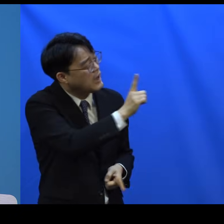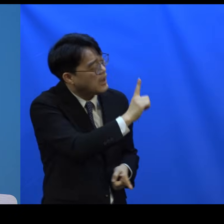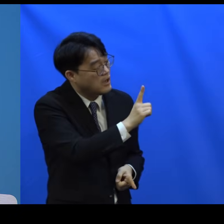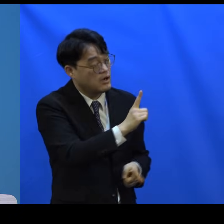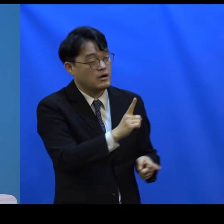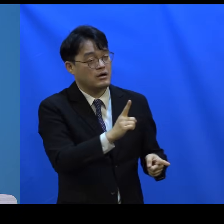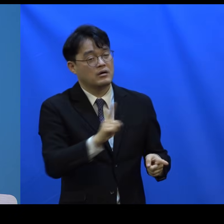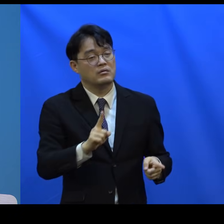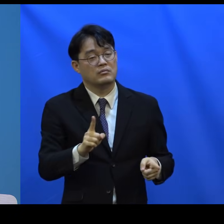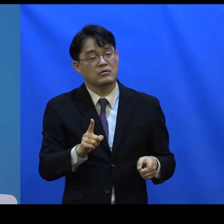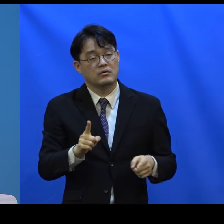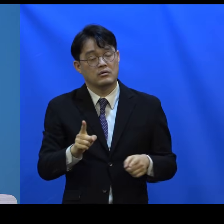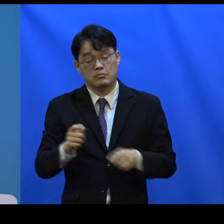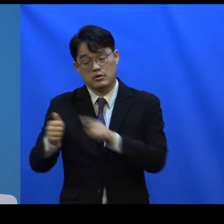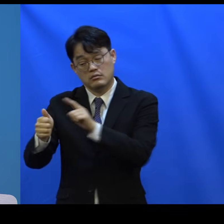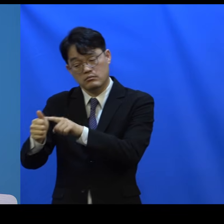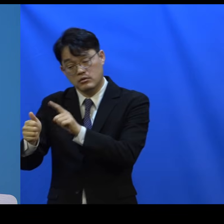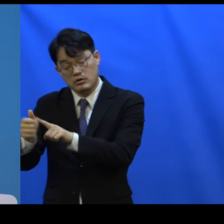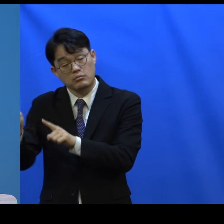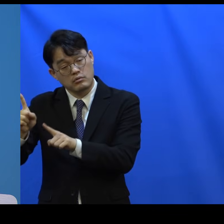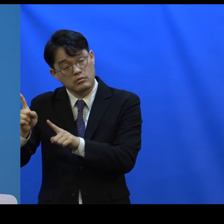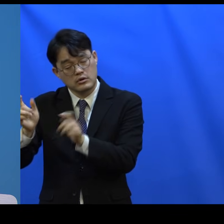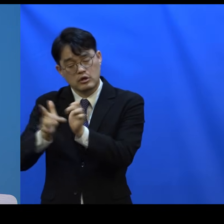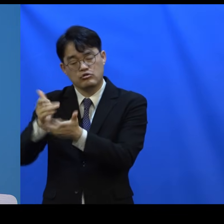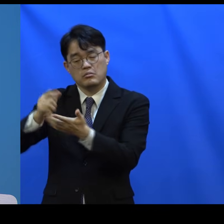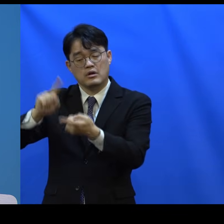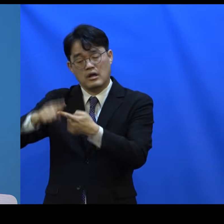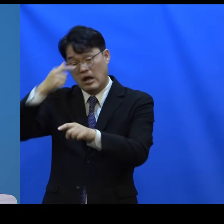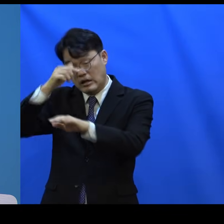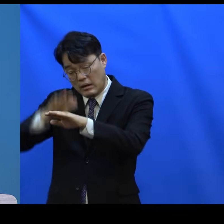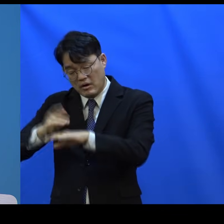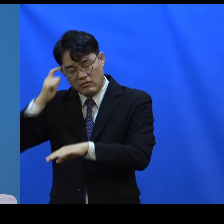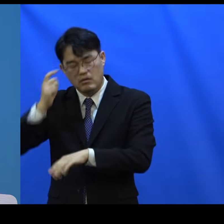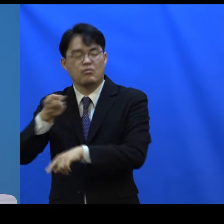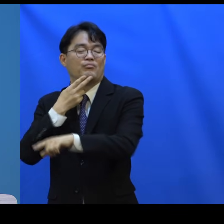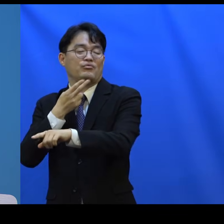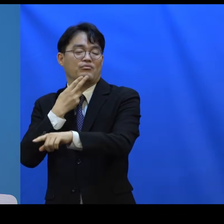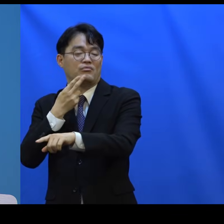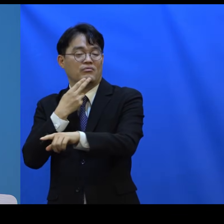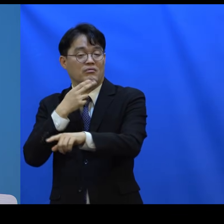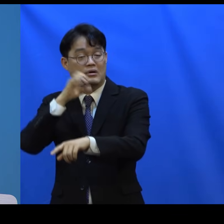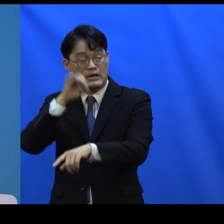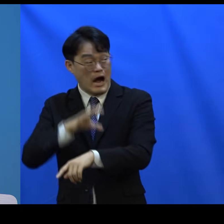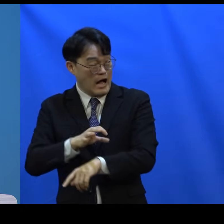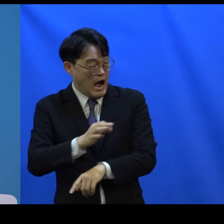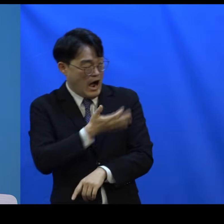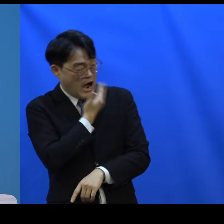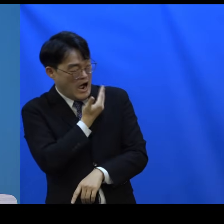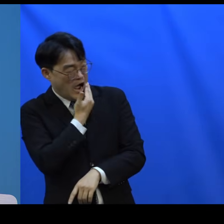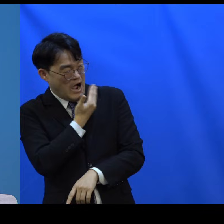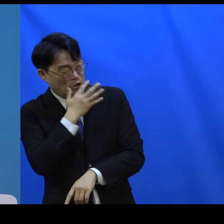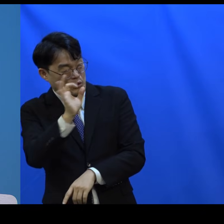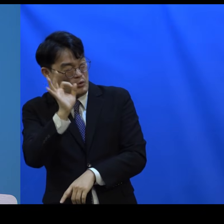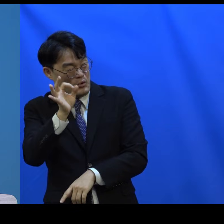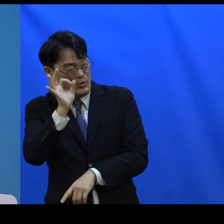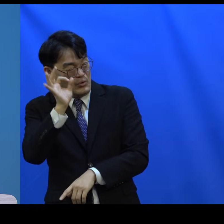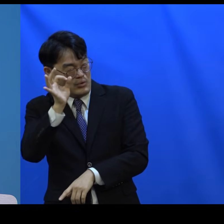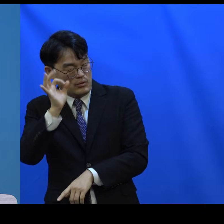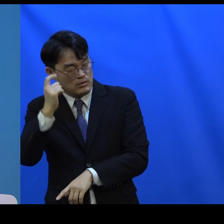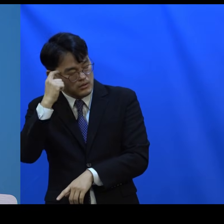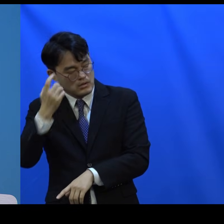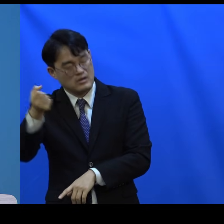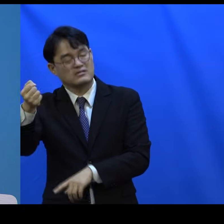여러분, 누구든지 자기가 예배하는 존재를 담게 되어 있습니다. 예배를 통하여 하나님에 대한 사랑을 표현하는